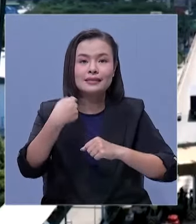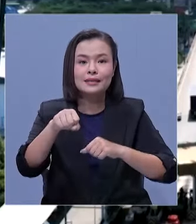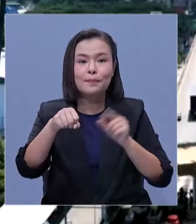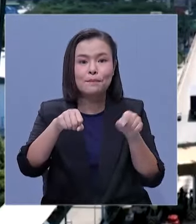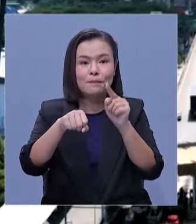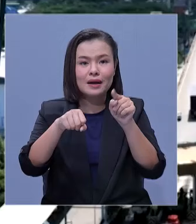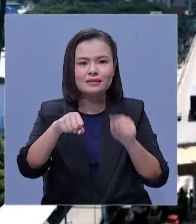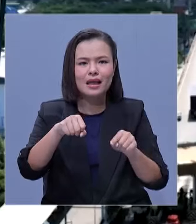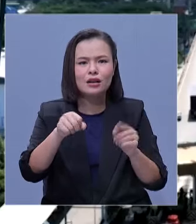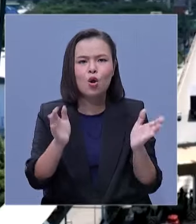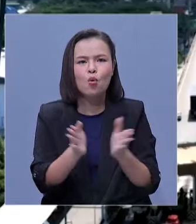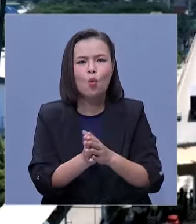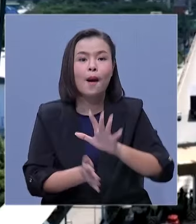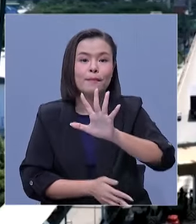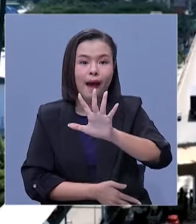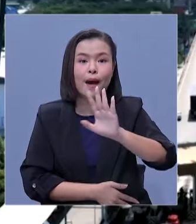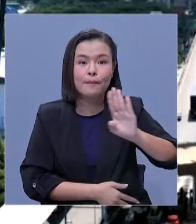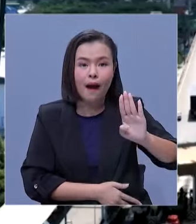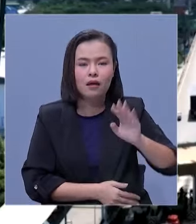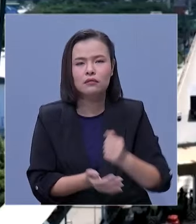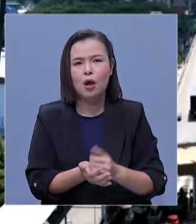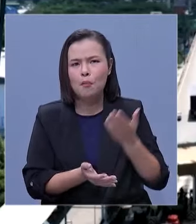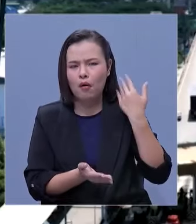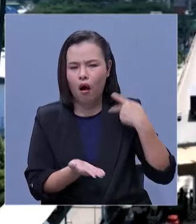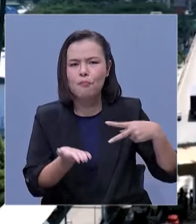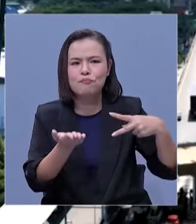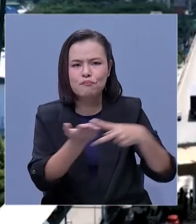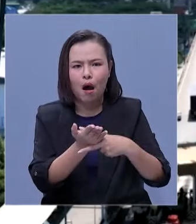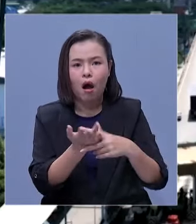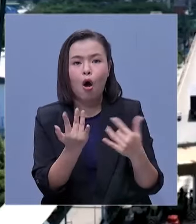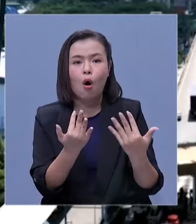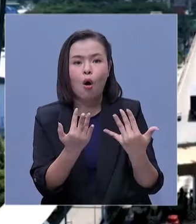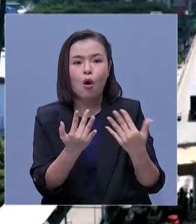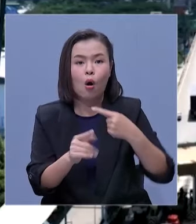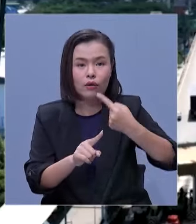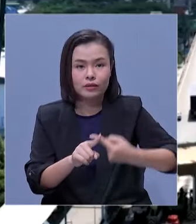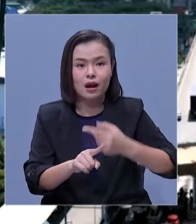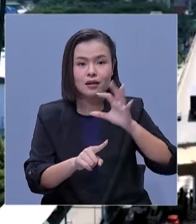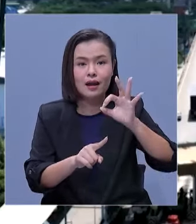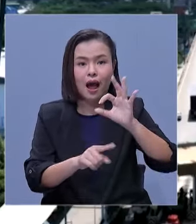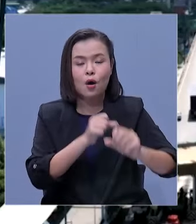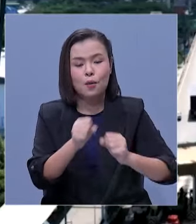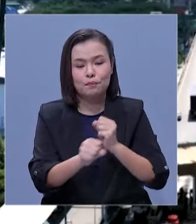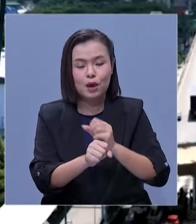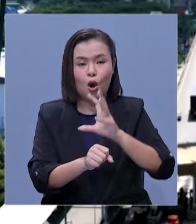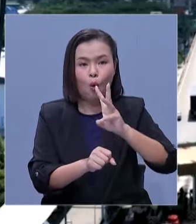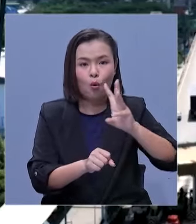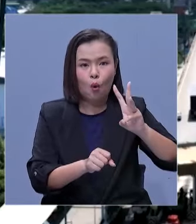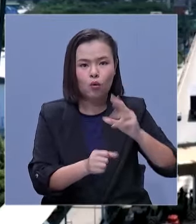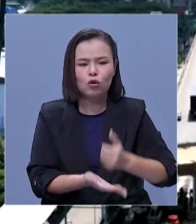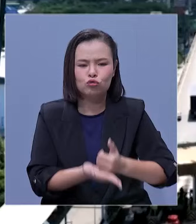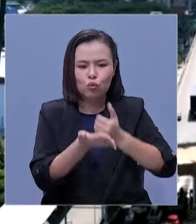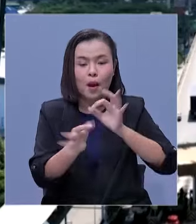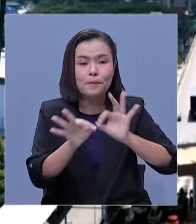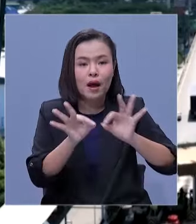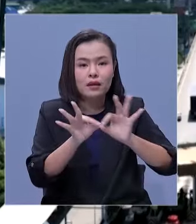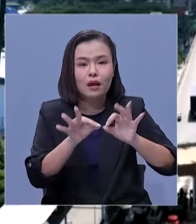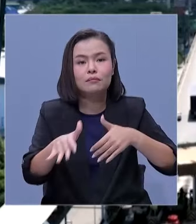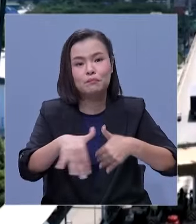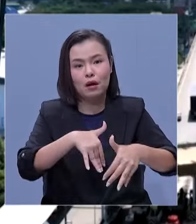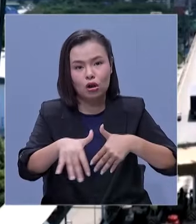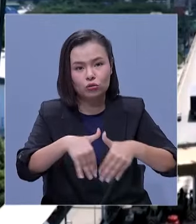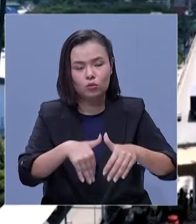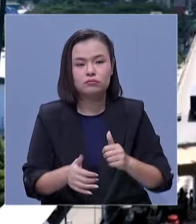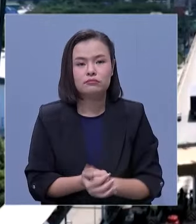ครับหรือประมาณ 5บาทหลังจากที่ชะลอการปรับขึ้นมาตั้งแต่ 1กันยายนปี 66เพื่อช่วยลดค่าใช้จ่ายให้กับประชาชนน่ะนะครับ